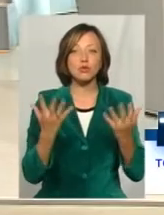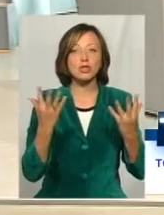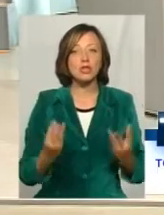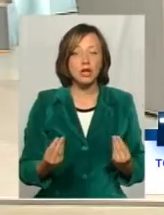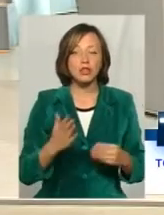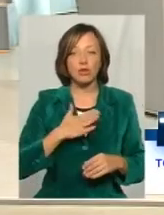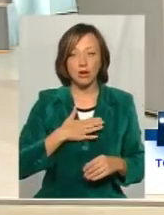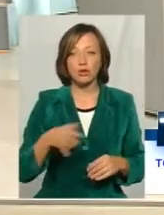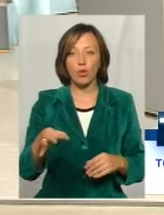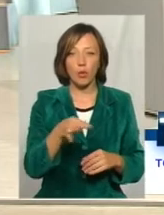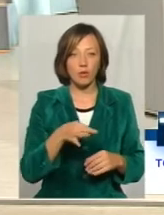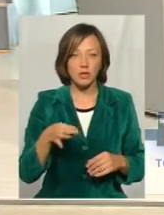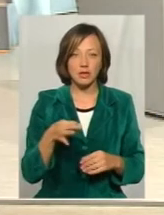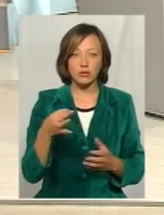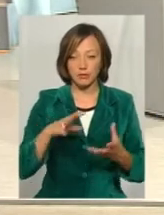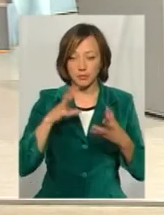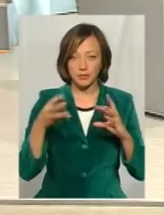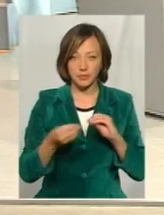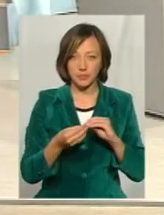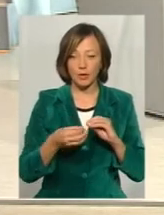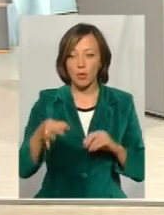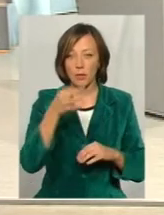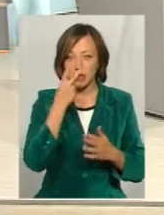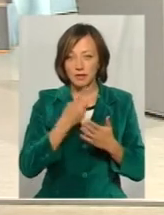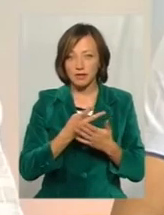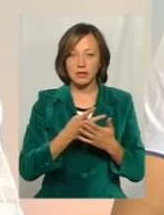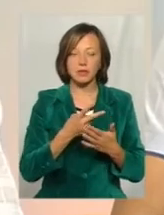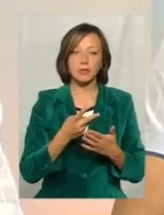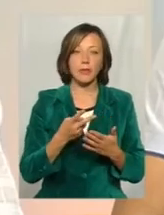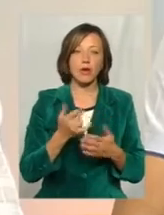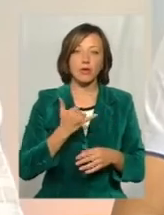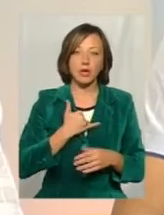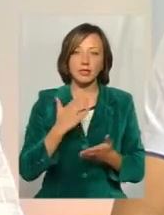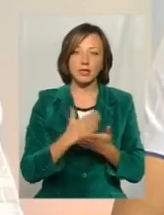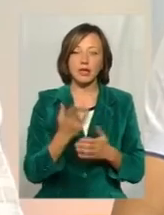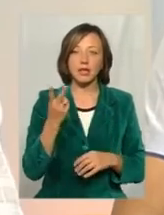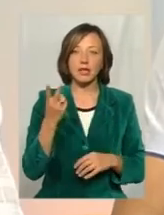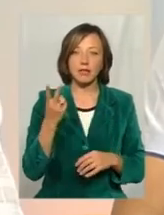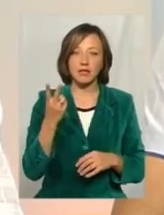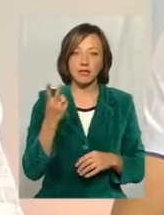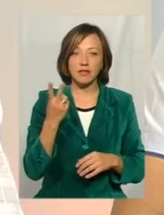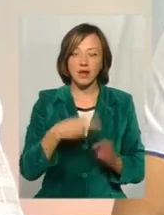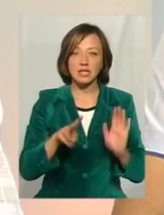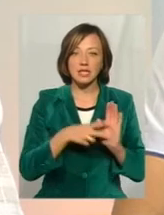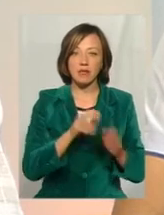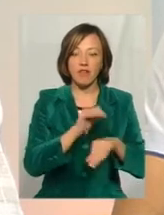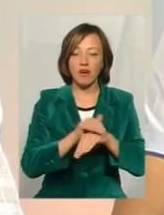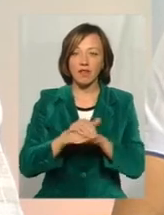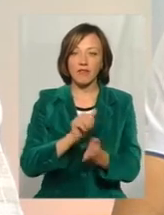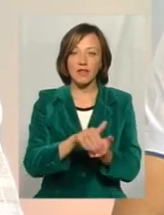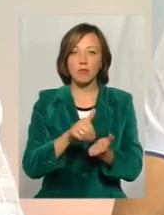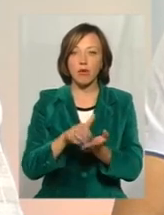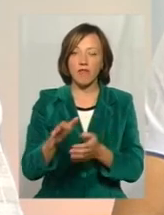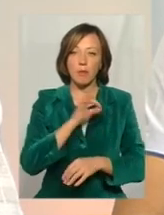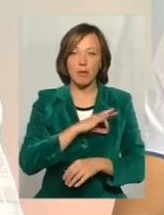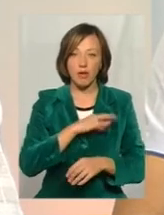наша область, якщо взяти в розрізі області, я володію даними, у нас є в розрізі області 27 фактів відмови в пільовому